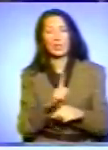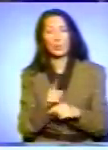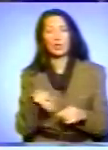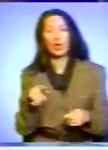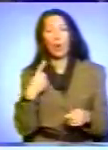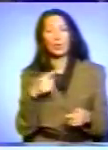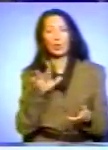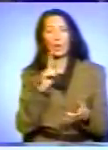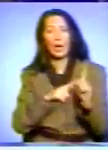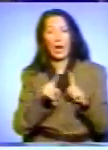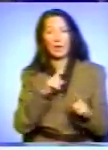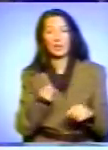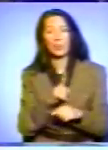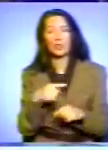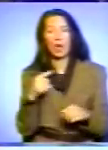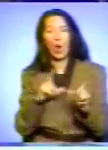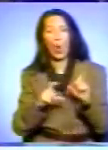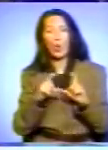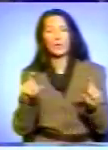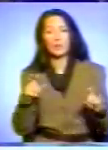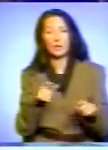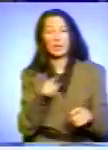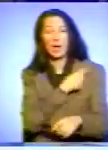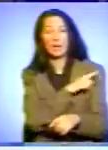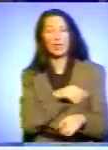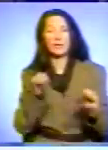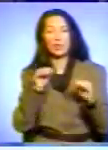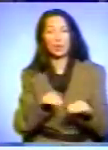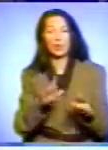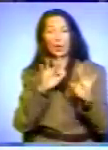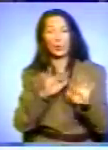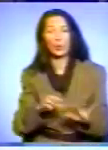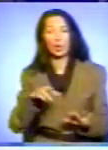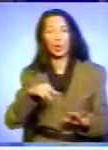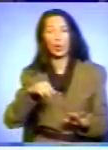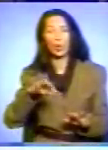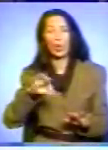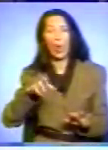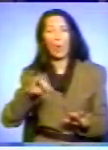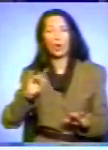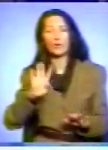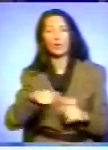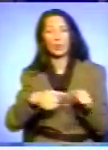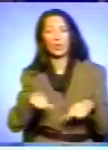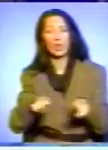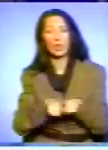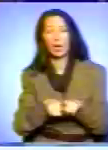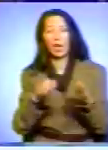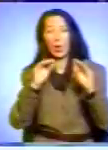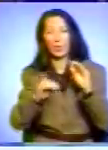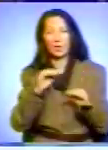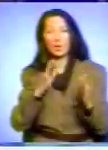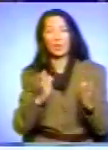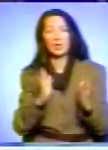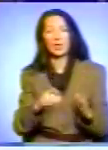ради Тернопільська університетська лікарня встановили комп'ютерний томограф 4-го покоління. Таке діагностичне обладнання є лише у декількох